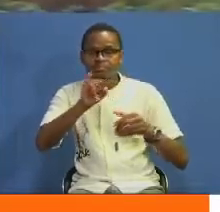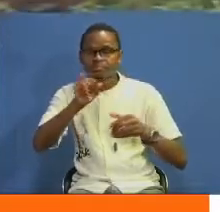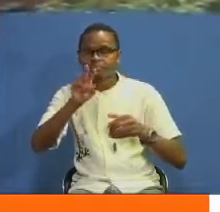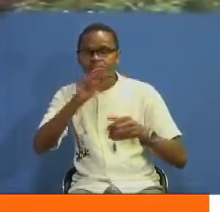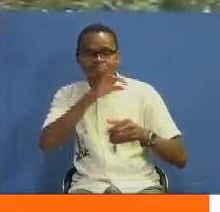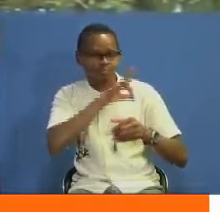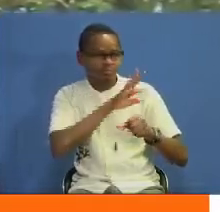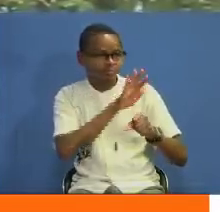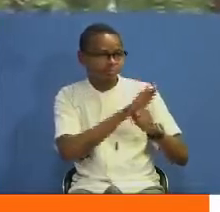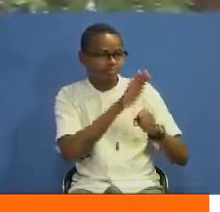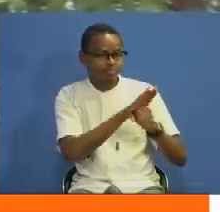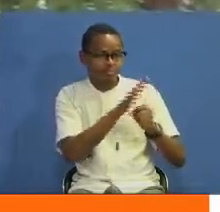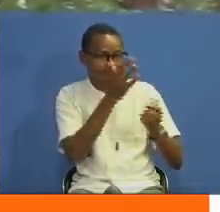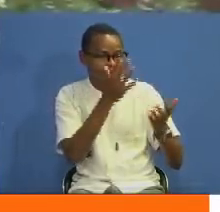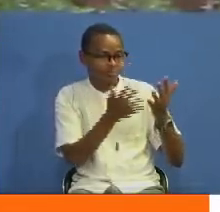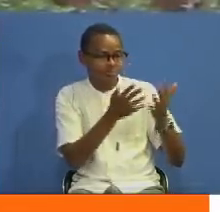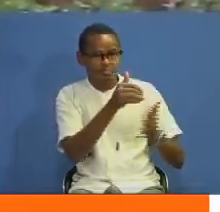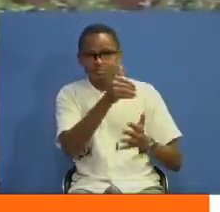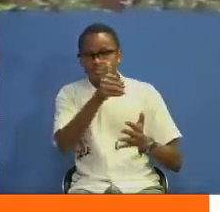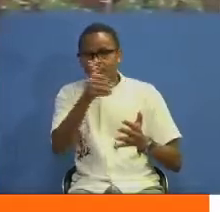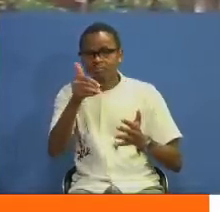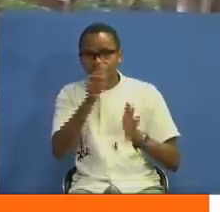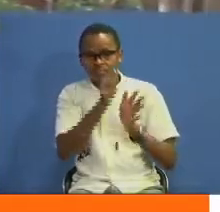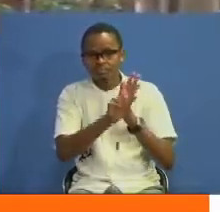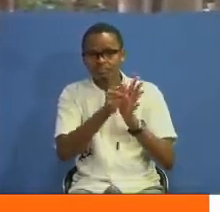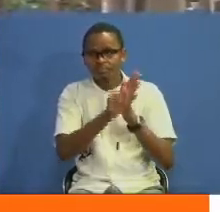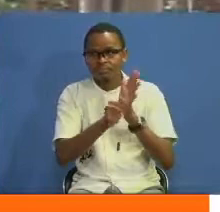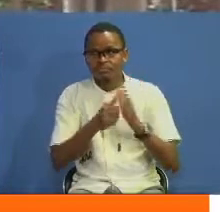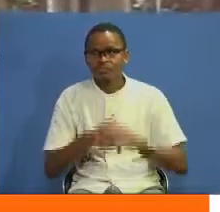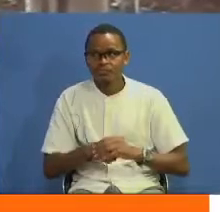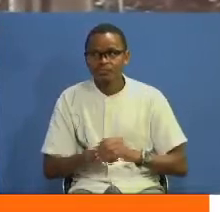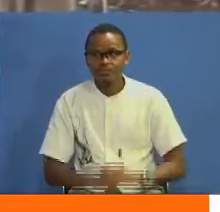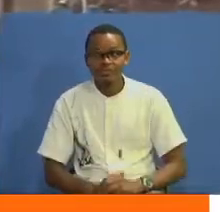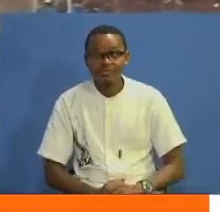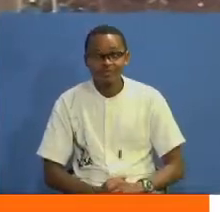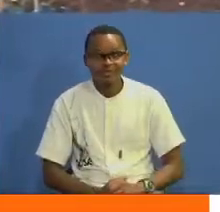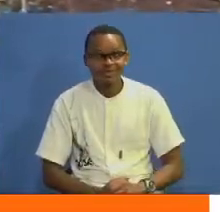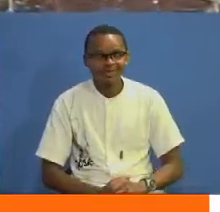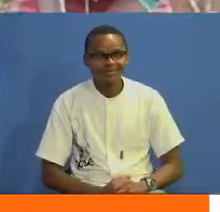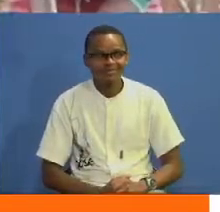faida ikilinganishwa na kilimo cha mahindi.